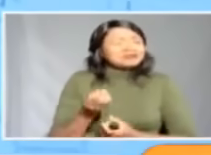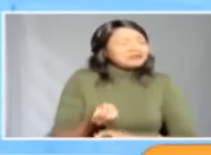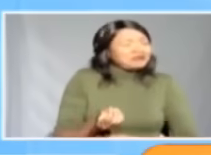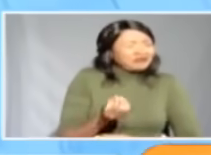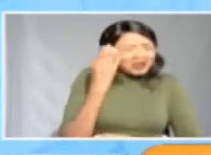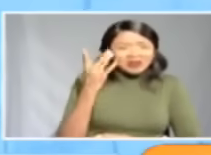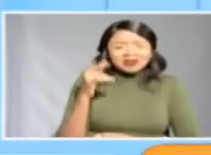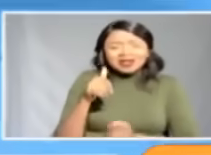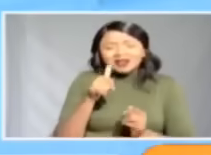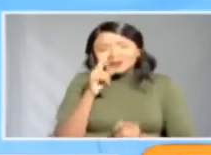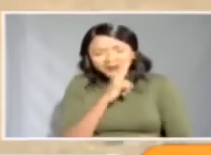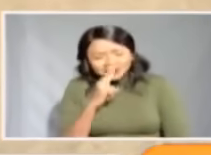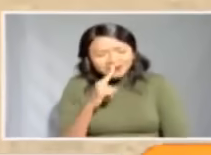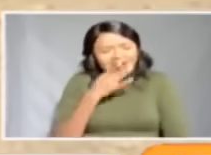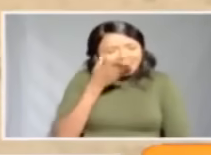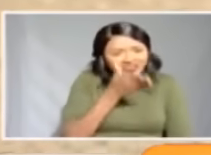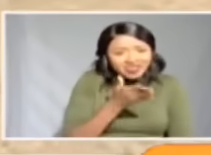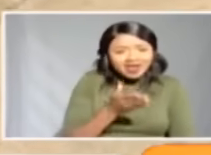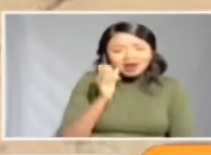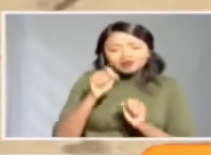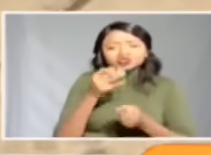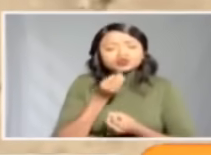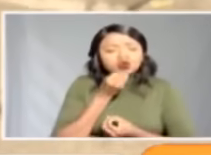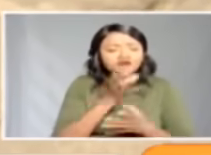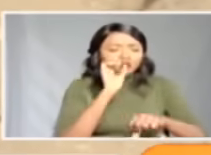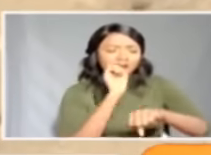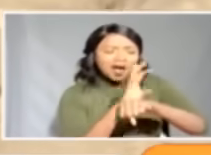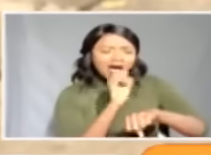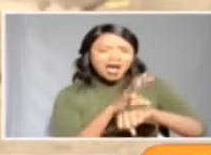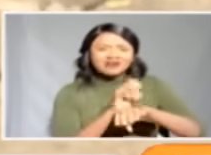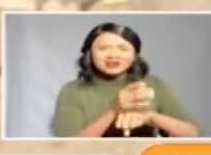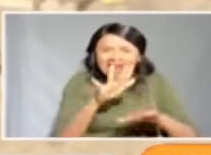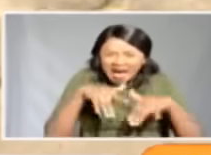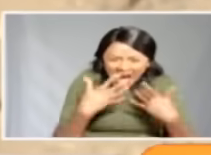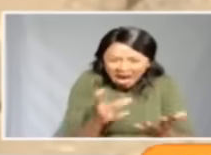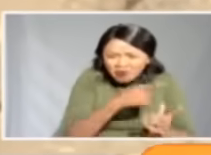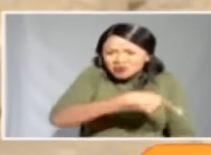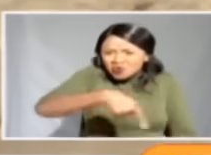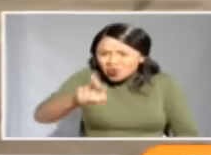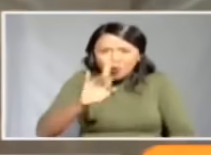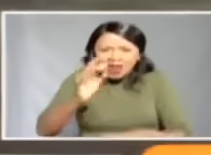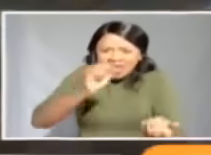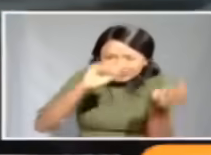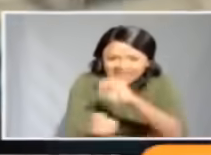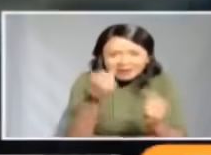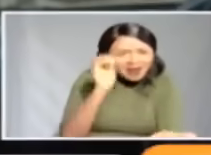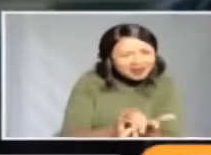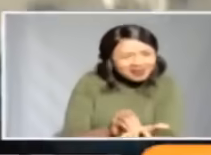athari zake angetoa ushauri wa kurudisha mtoto kunajisiwa tena.